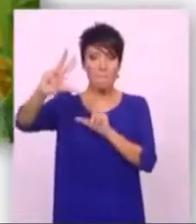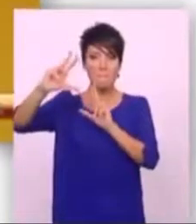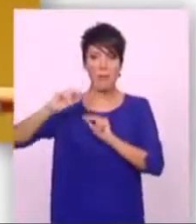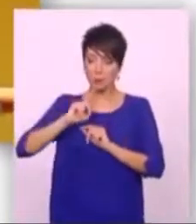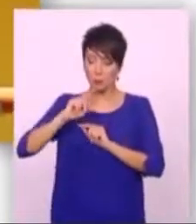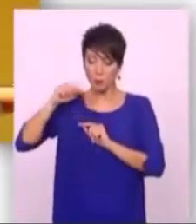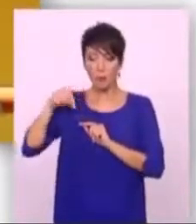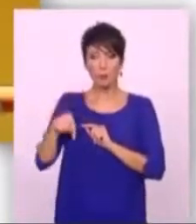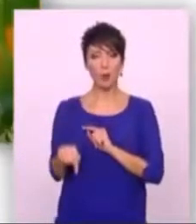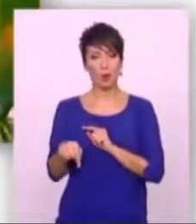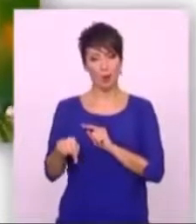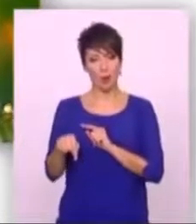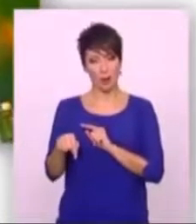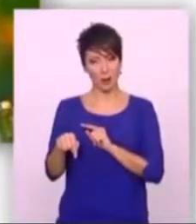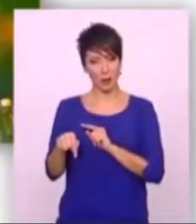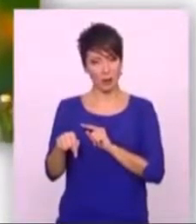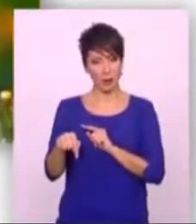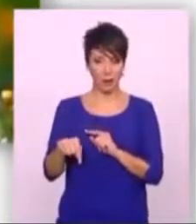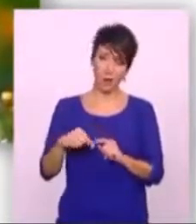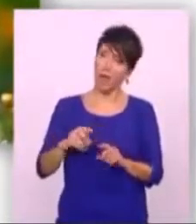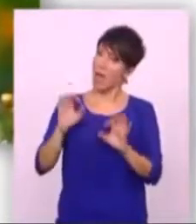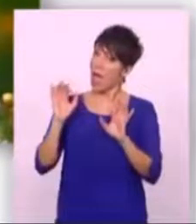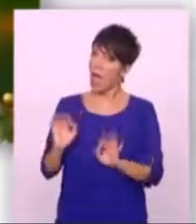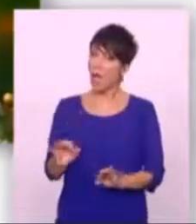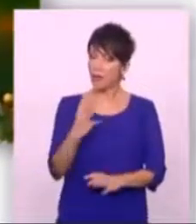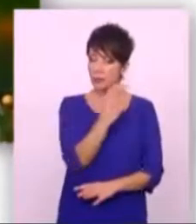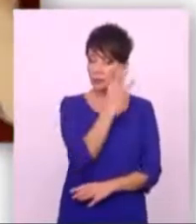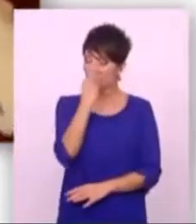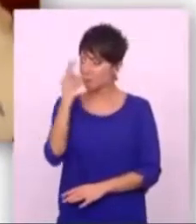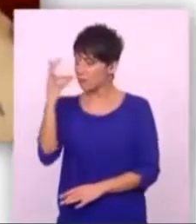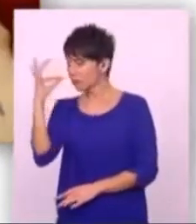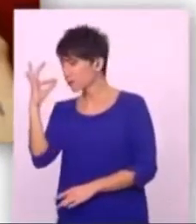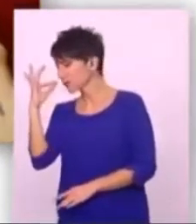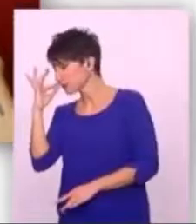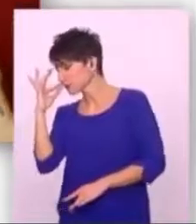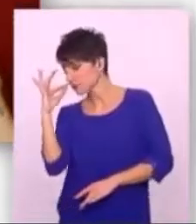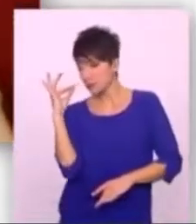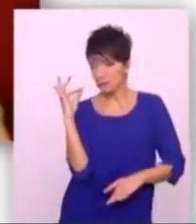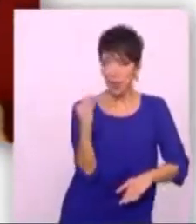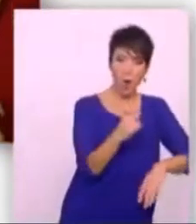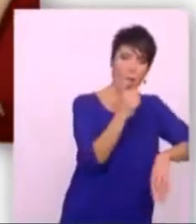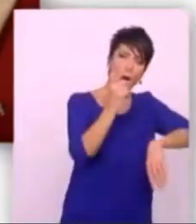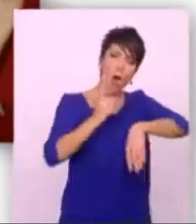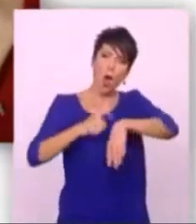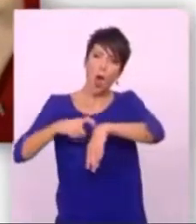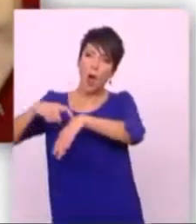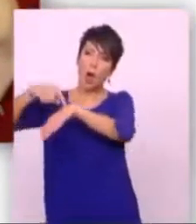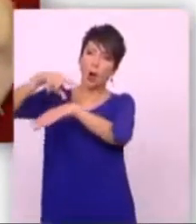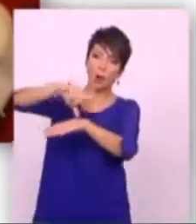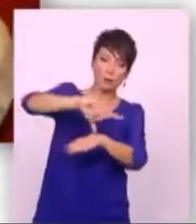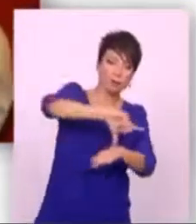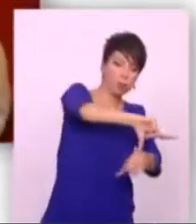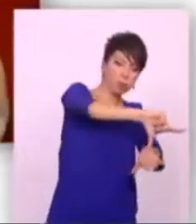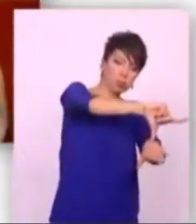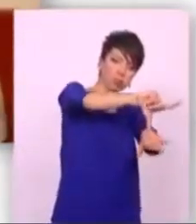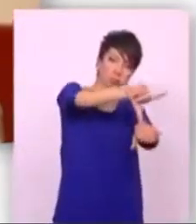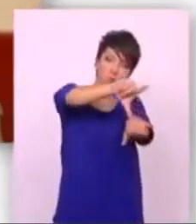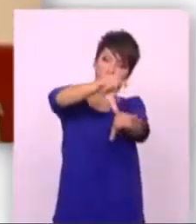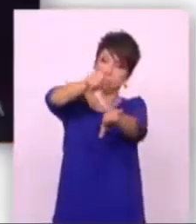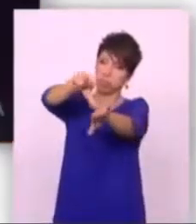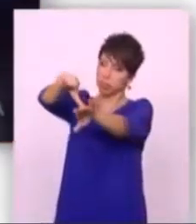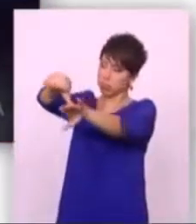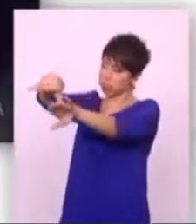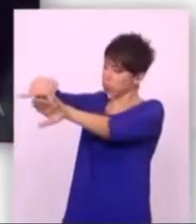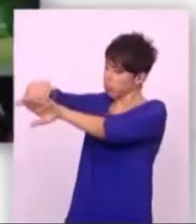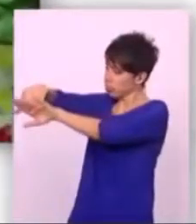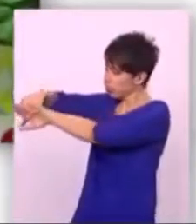Να φιλήσει τη σκιά, η μνήμη να φωνάξει. Επικοινωνήσανε με τον συγγενή που είχε αποβιώσει η μητέρα του